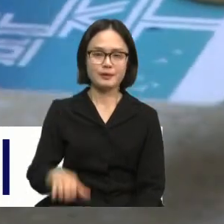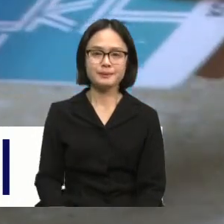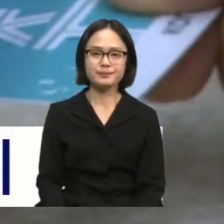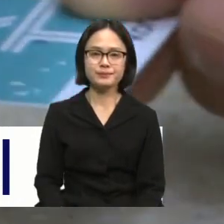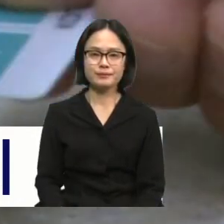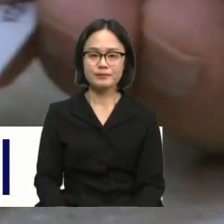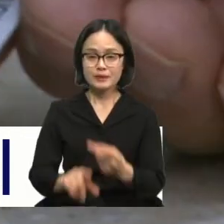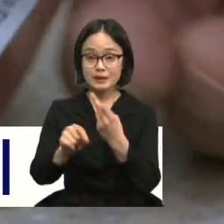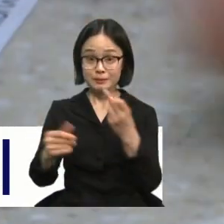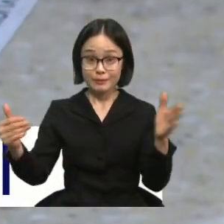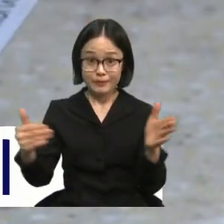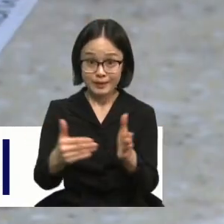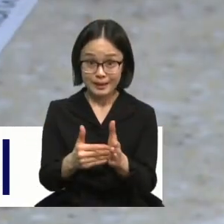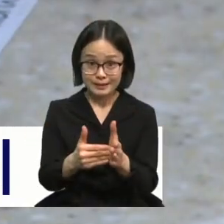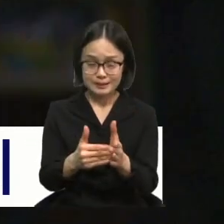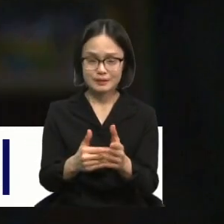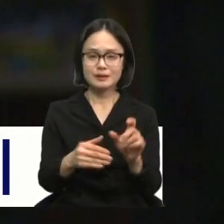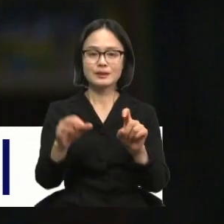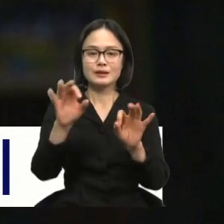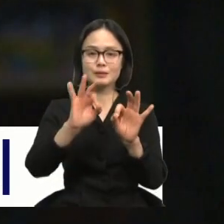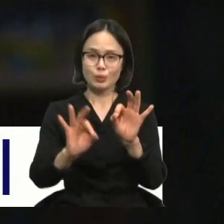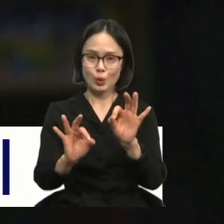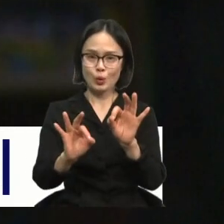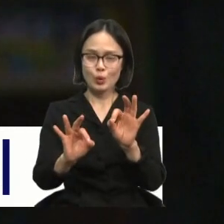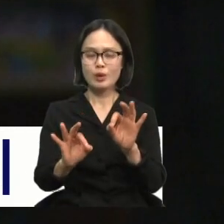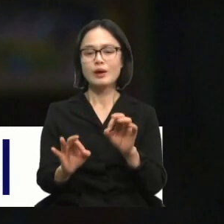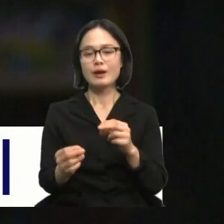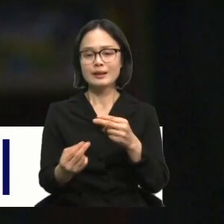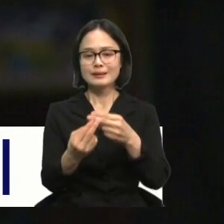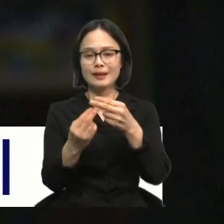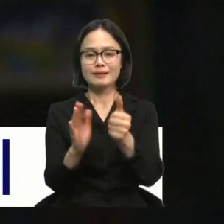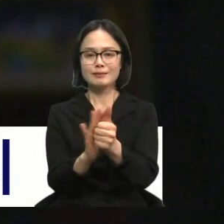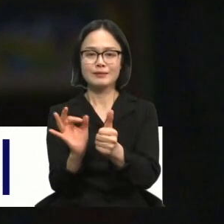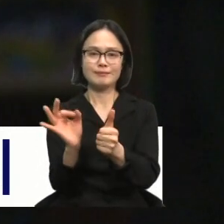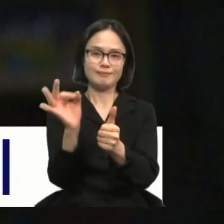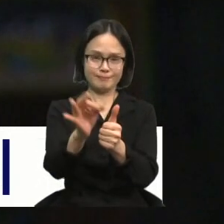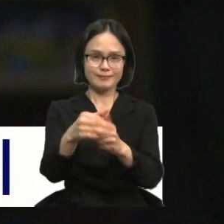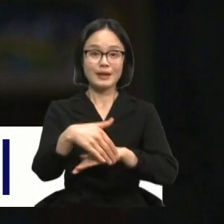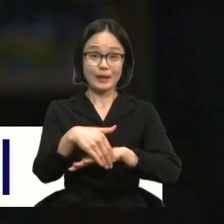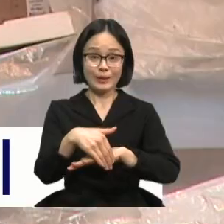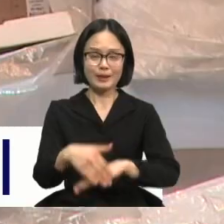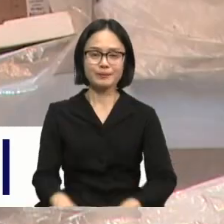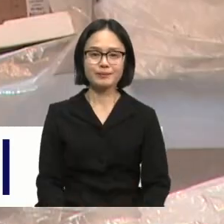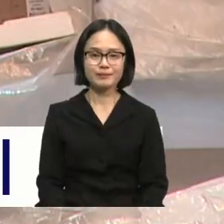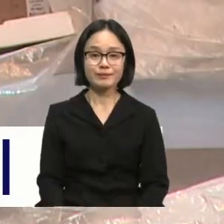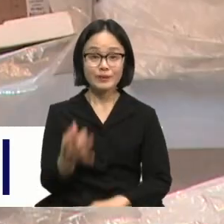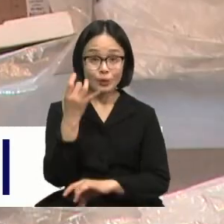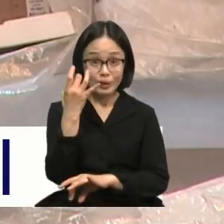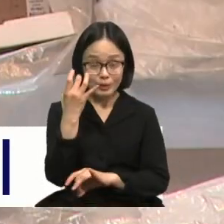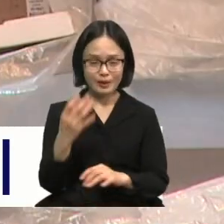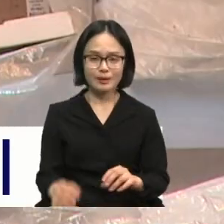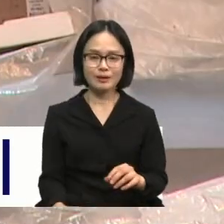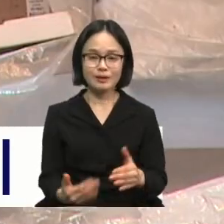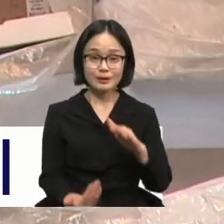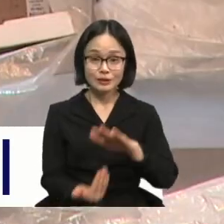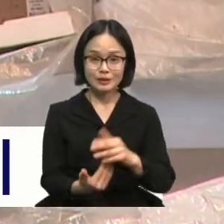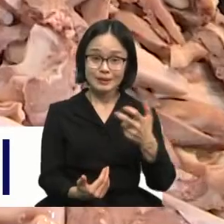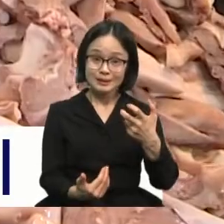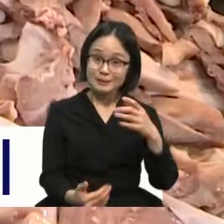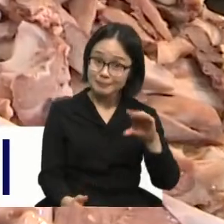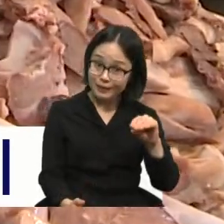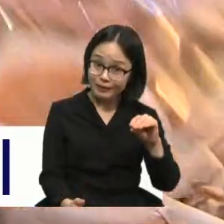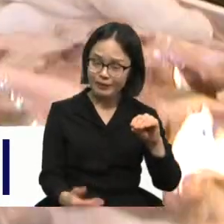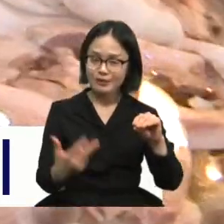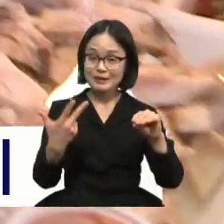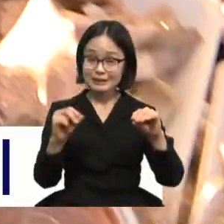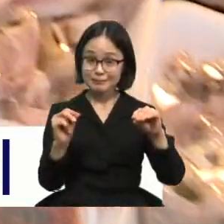말까지 10% 인센티브를 지원한다는 계획입니다 평소 월 최대 70만 원을 충전하면 7만 원의 인센티브가